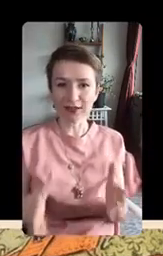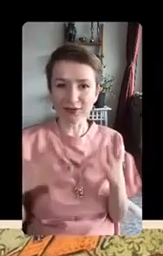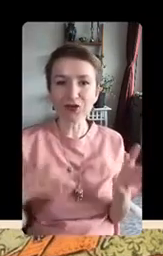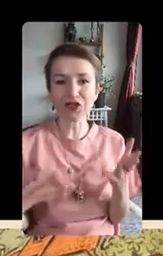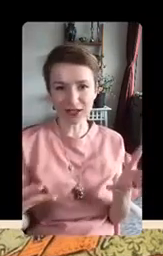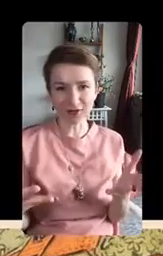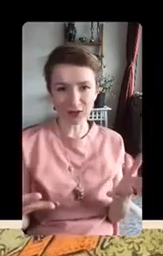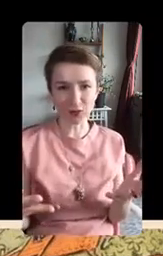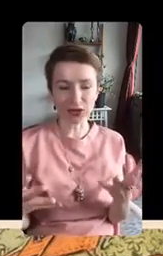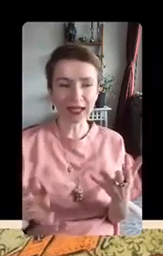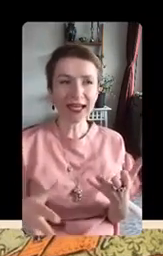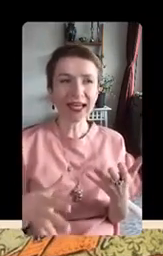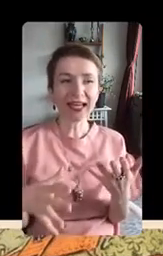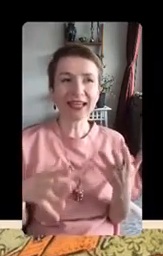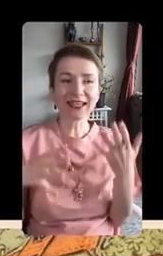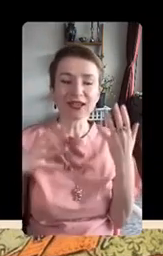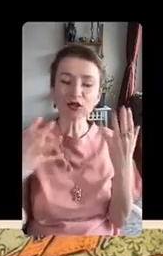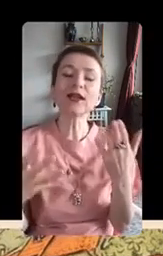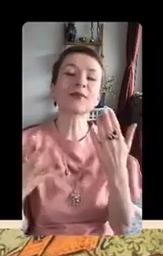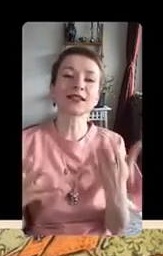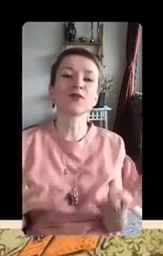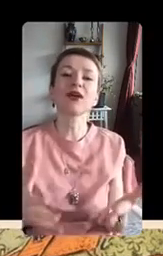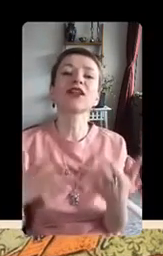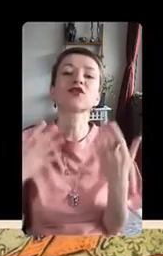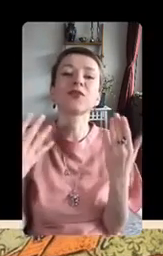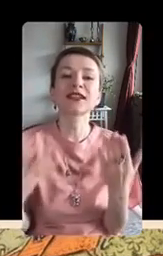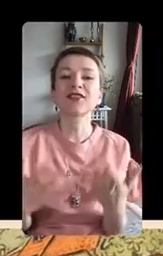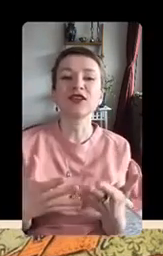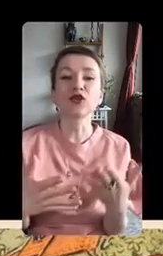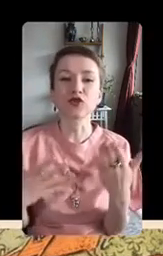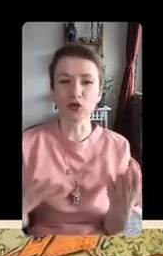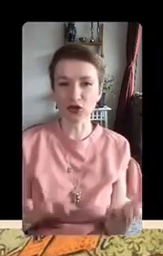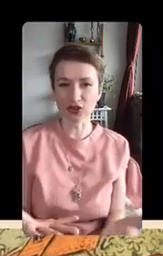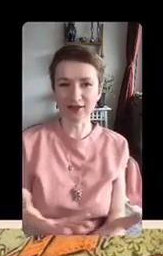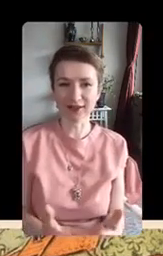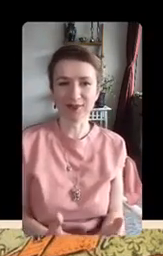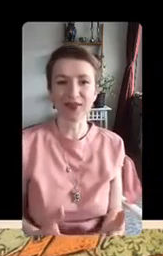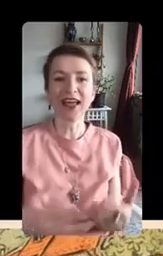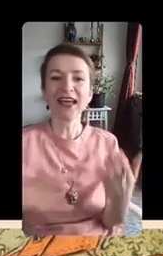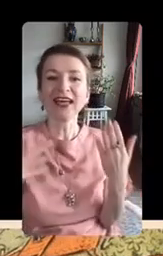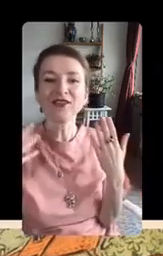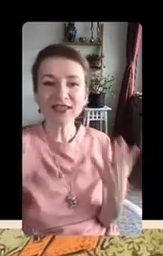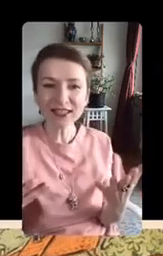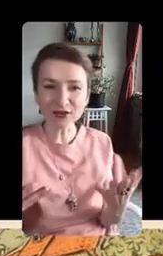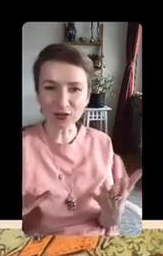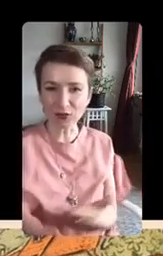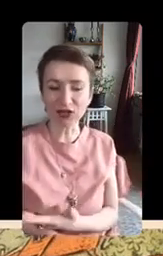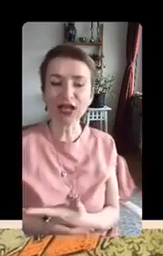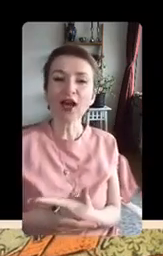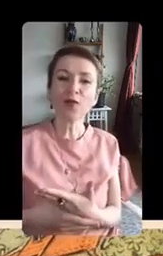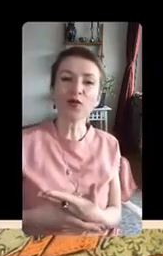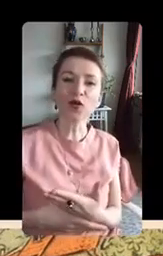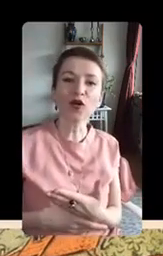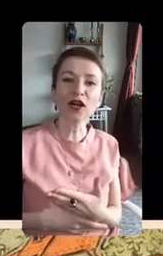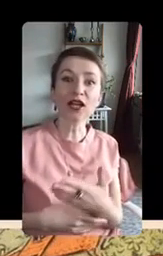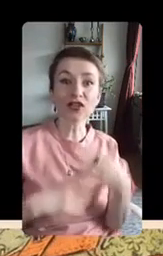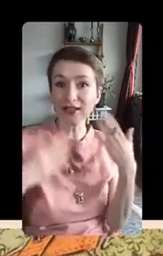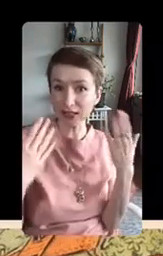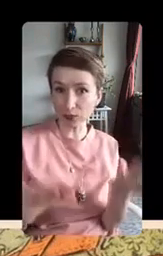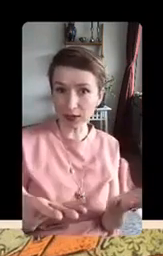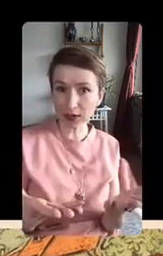поэтому сегодняшний эфир будет не только про саму Эльзу Бесков и ее творчество. Эфир сегодня будет